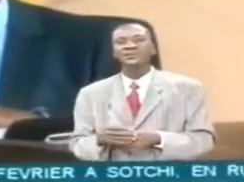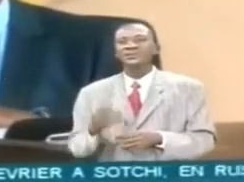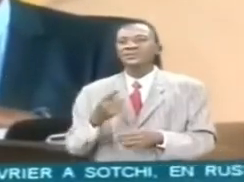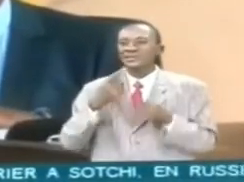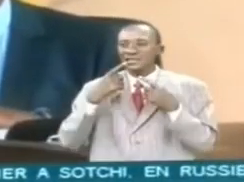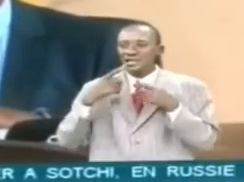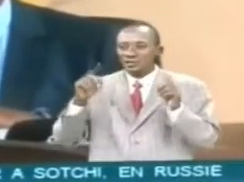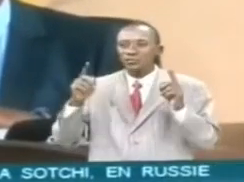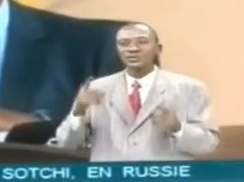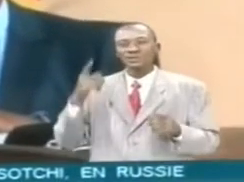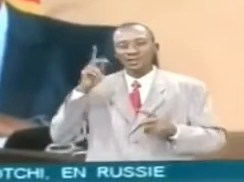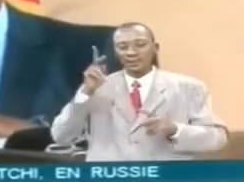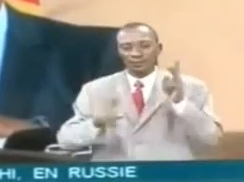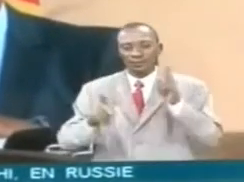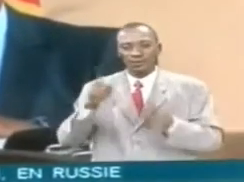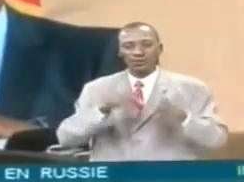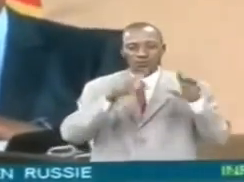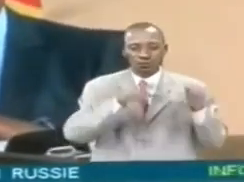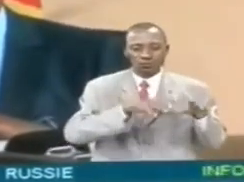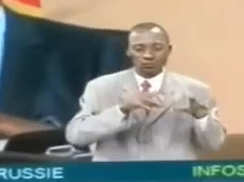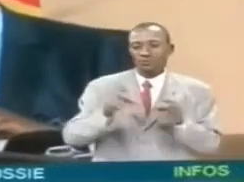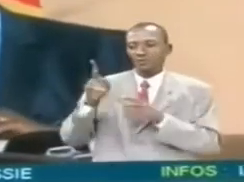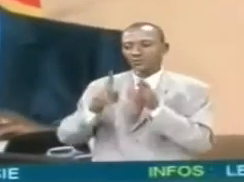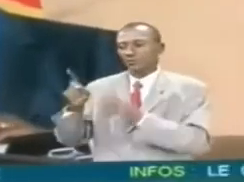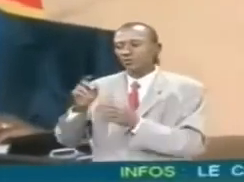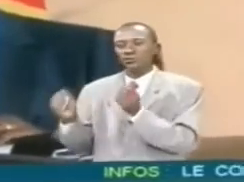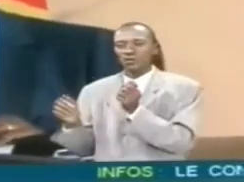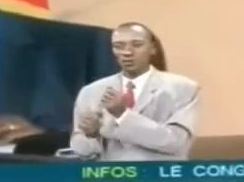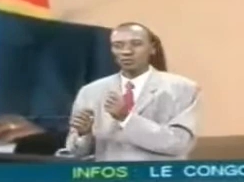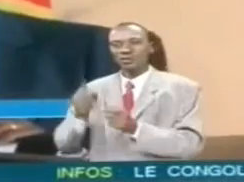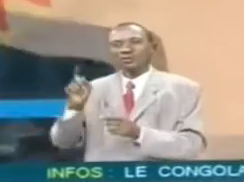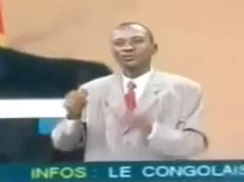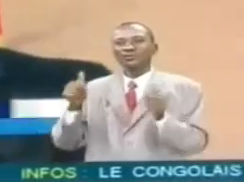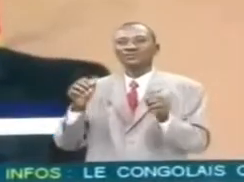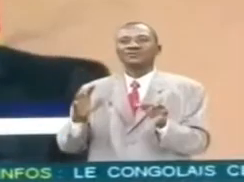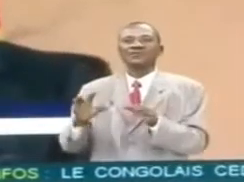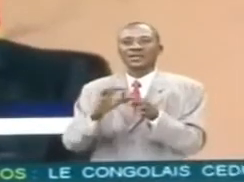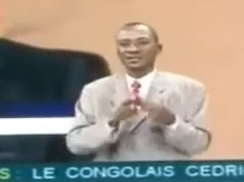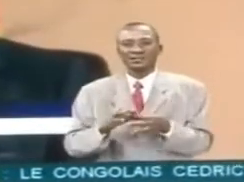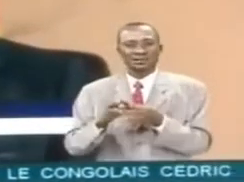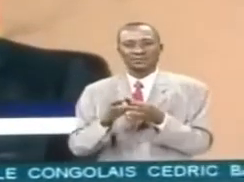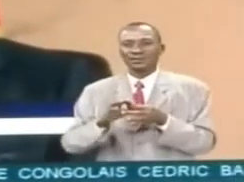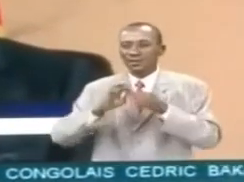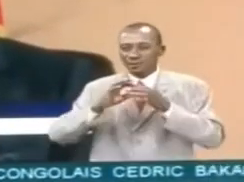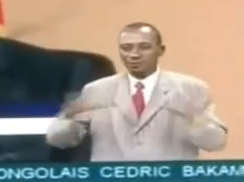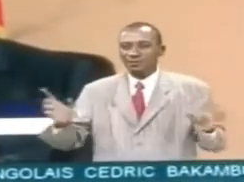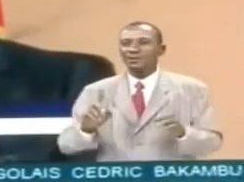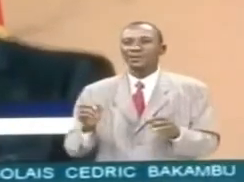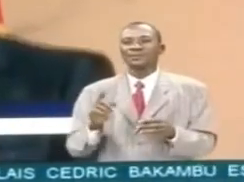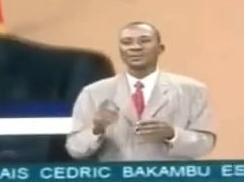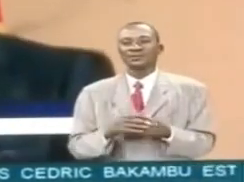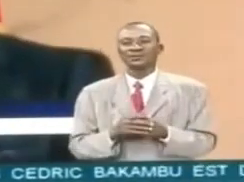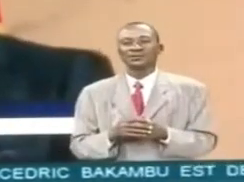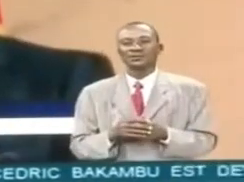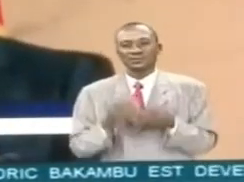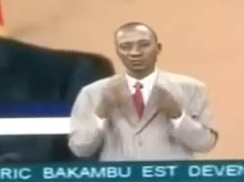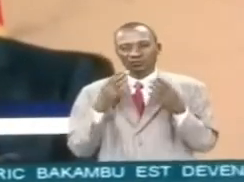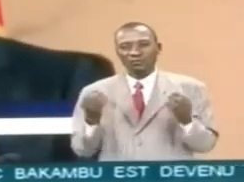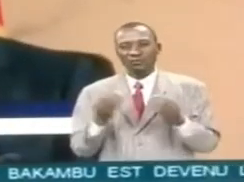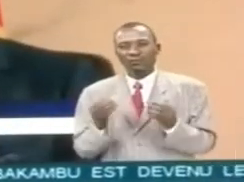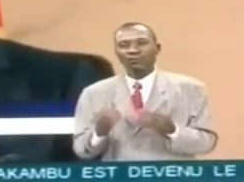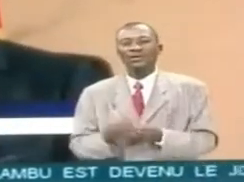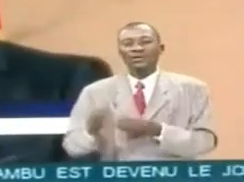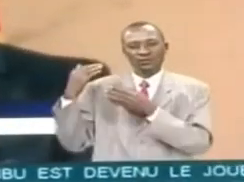coopération bilatérale. Et relations de bon voisinage. Je formule le vœu qu'à la fin de